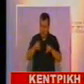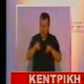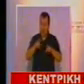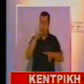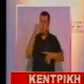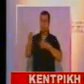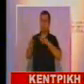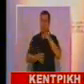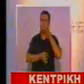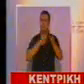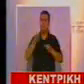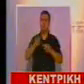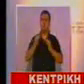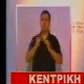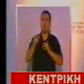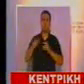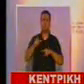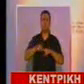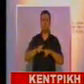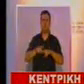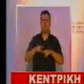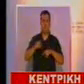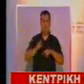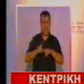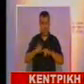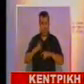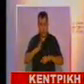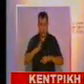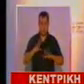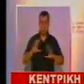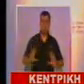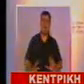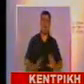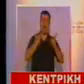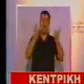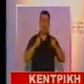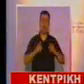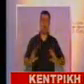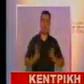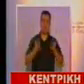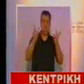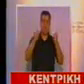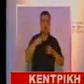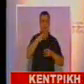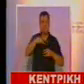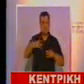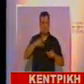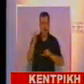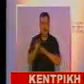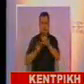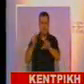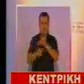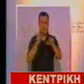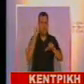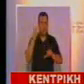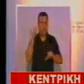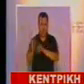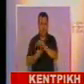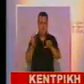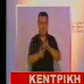εποπία του ελληνικού λαού και της Εθνικής Αντίστασης. Του ΣΥΡΙΖΑ που αλλάζει θέση σαν τα ποκάμισα και που δεν πρόκειται